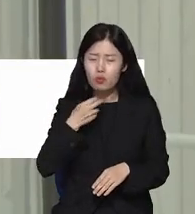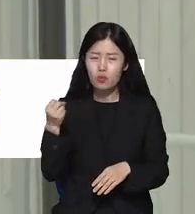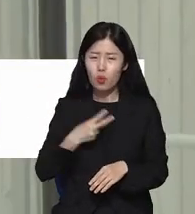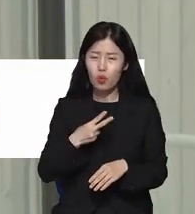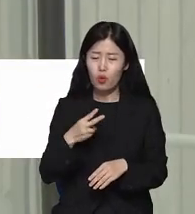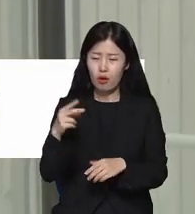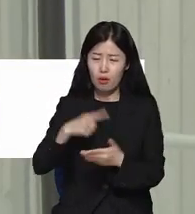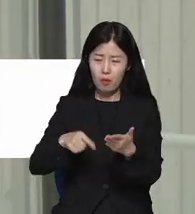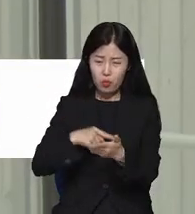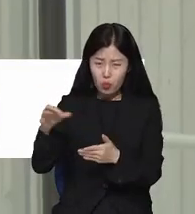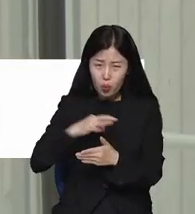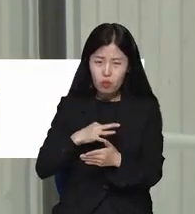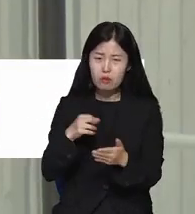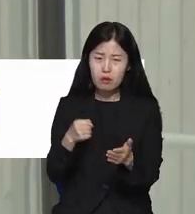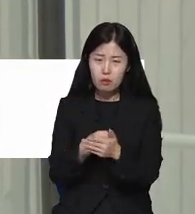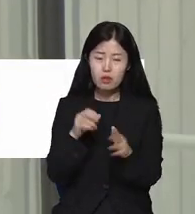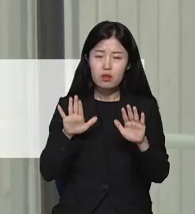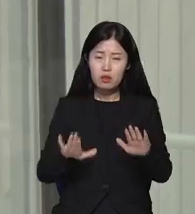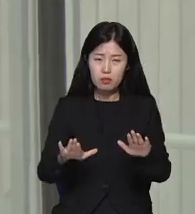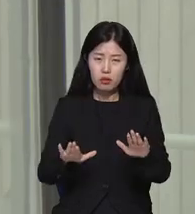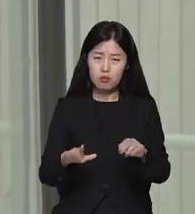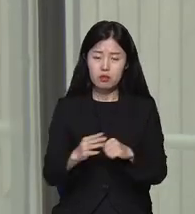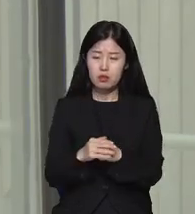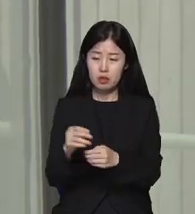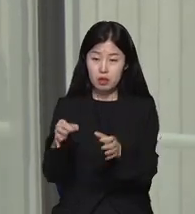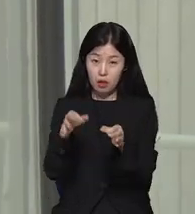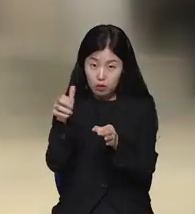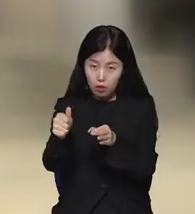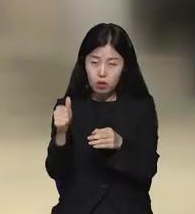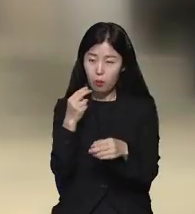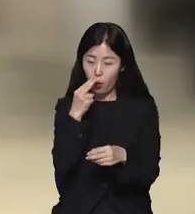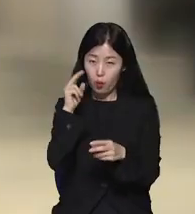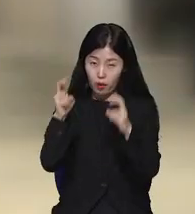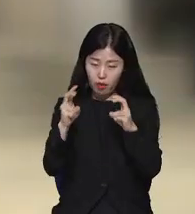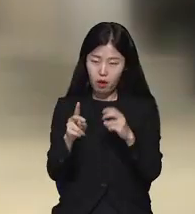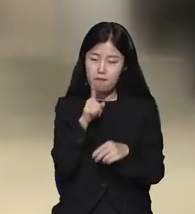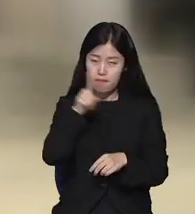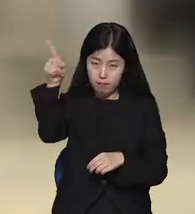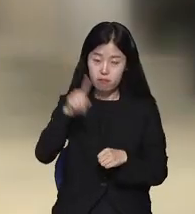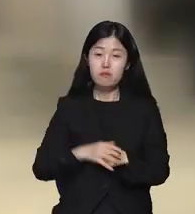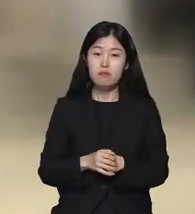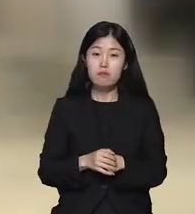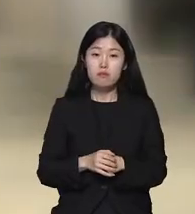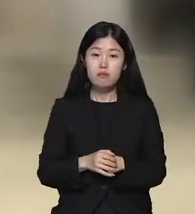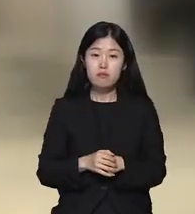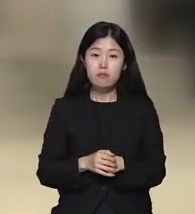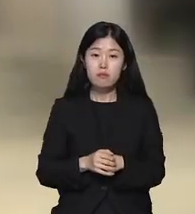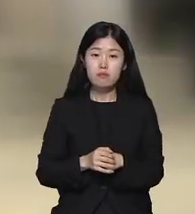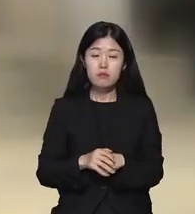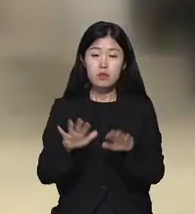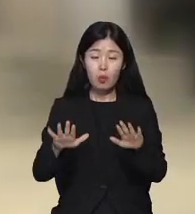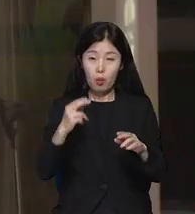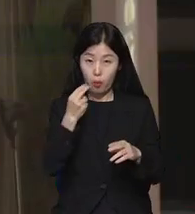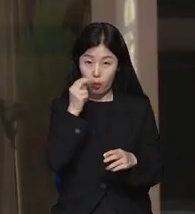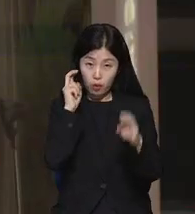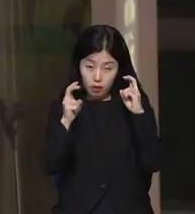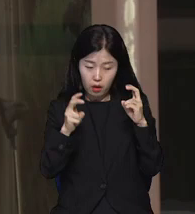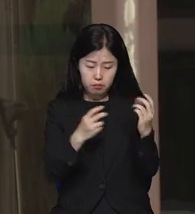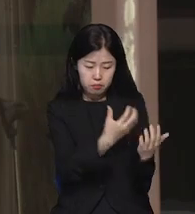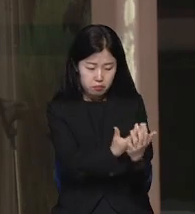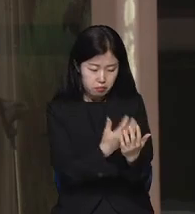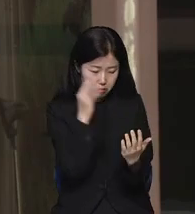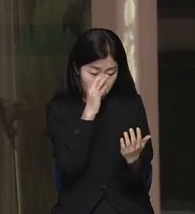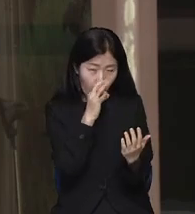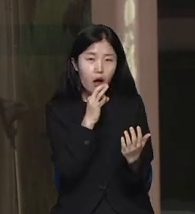a씨는 결국 식당과 보험사를 상대로 손해배상 청구 소송을 제기했습니다 이에 대해 보험사 측은 소장을 검토한 뒤 위자료 등을